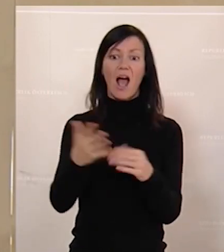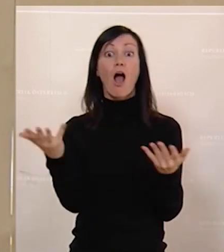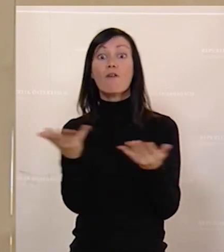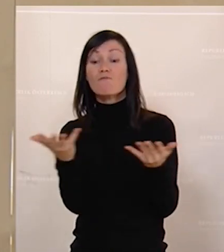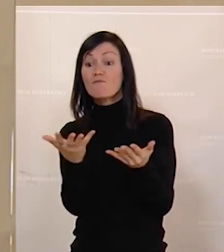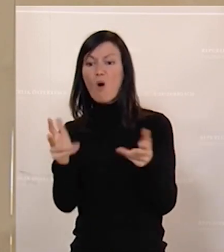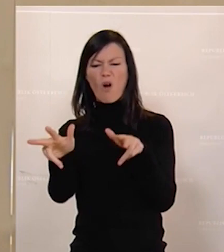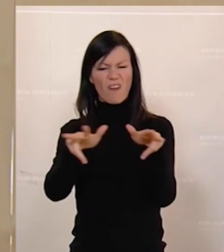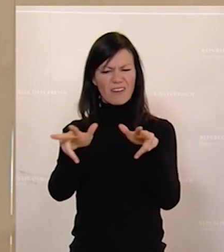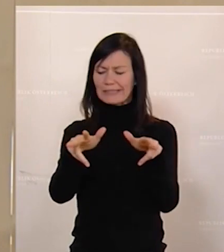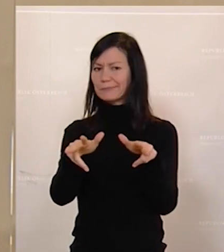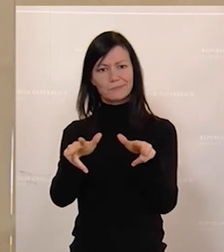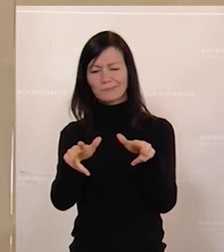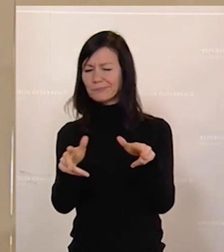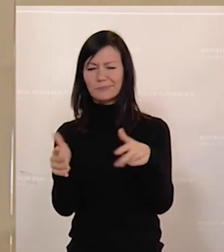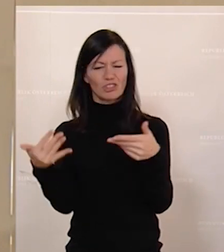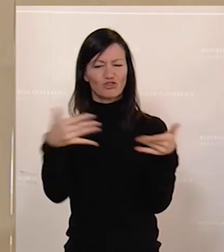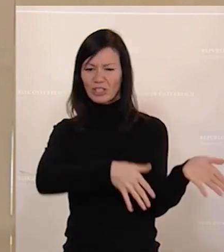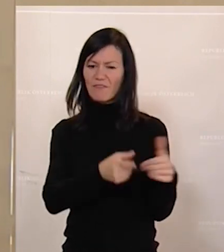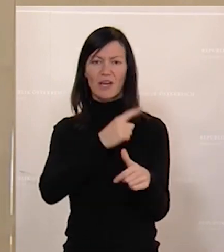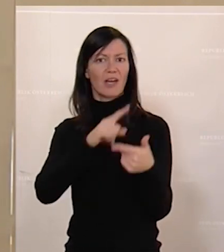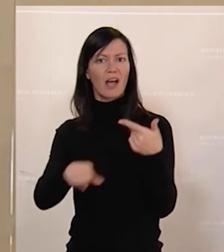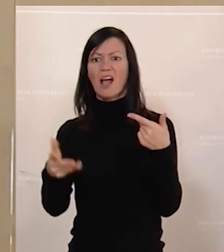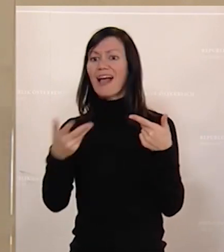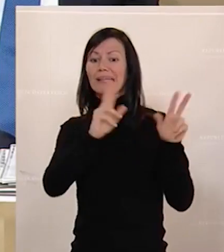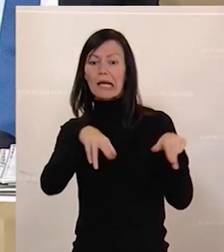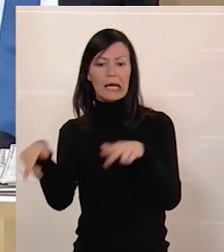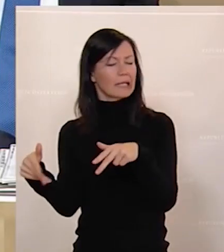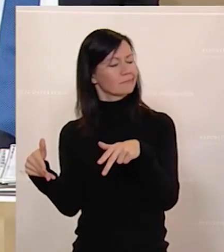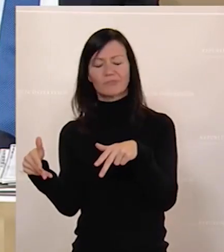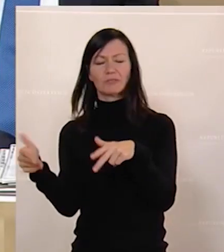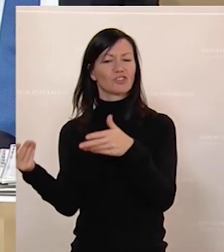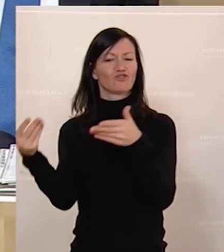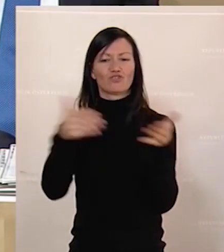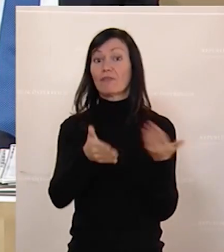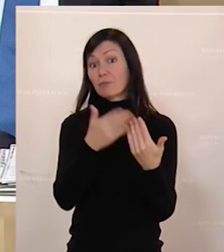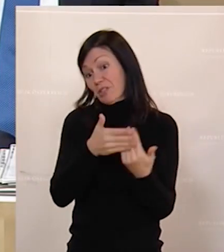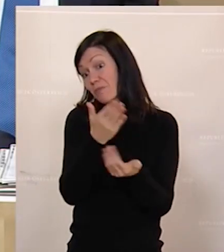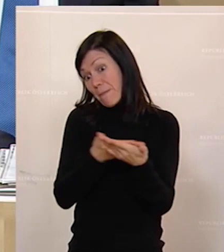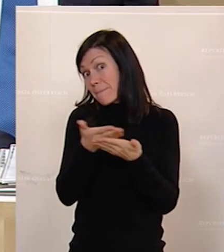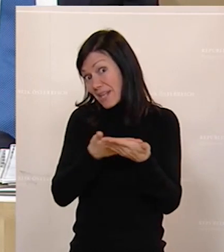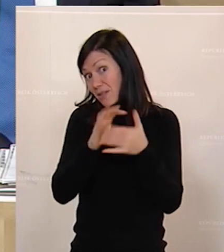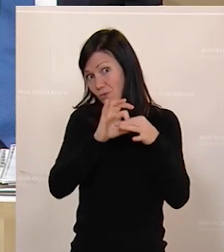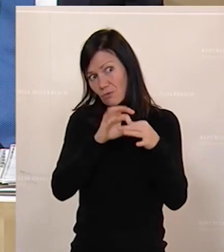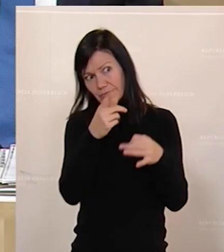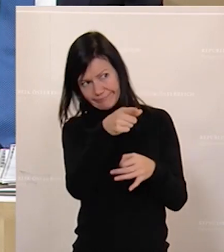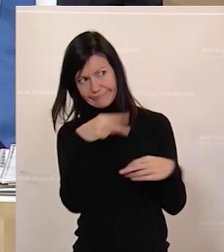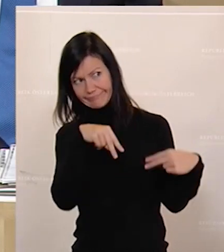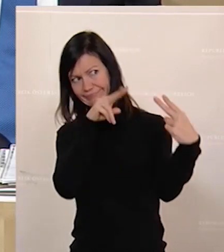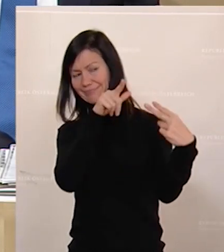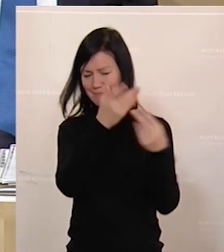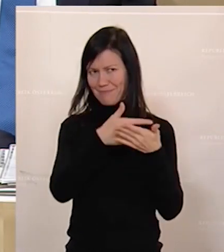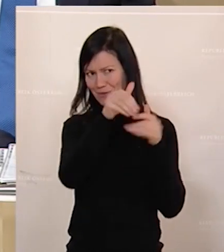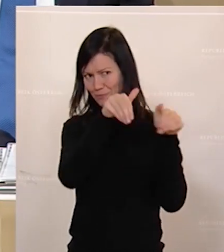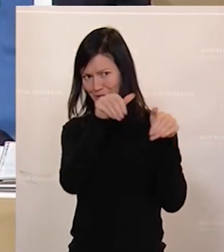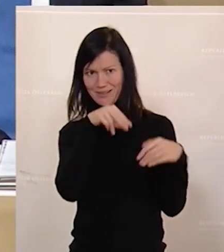gut funktioniert, wo wir zu wenig Gerechtigkeit haben, wenn ich an die Bildung denke, wenn ich den Bildungsminister anschaue. Ich glaube, dass